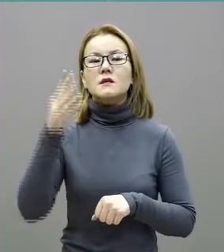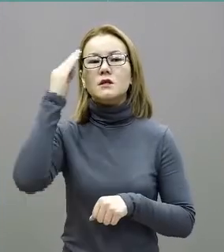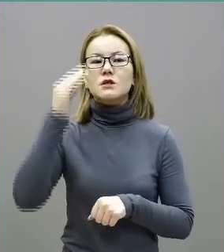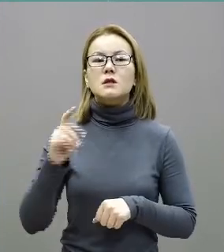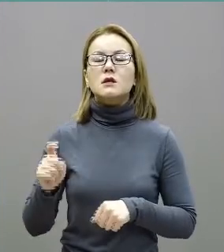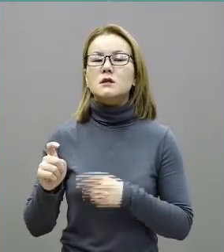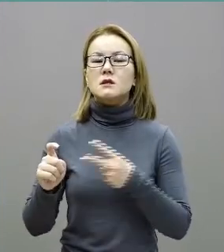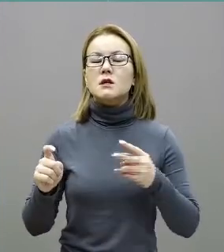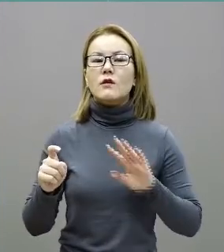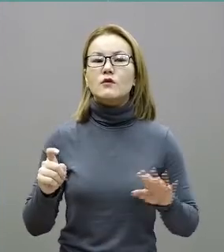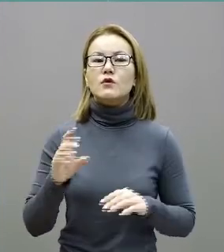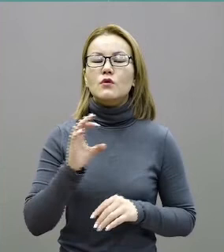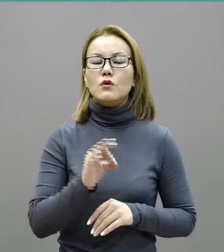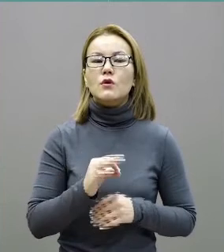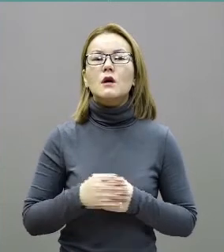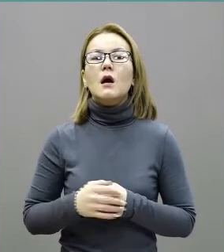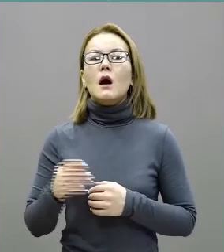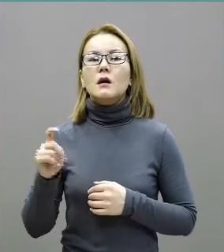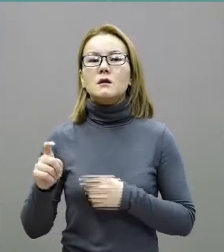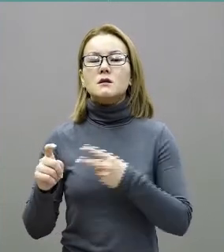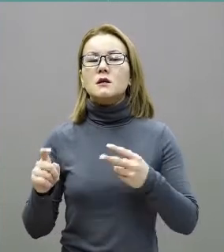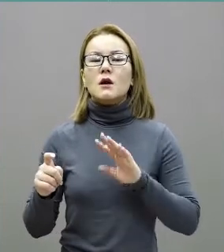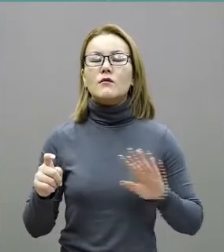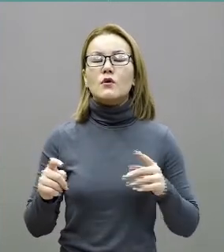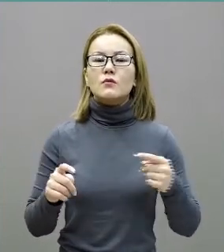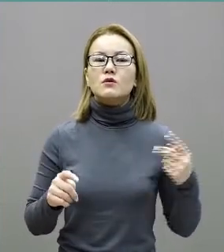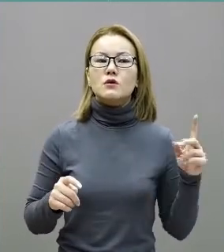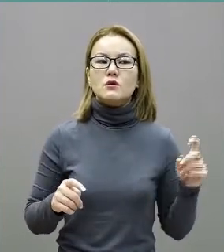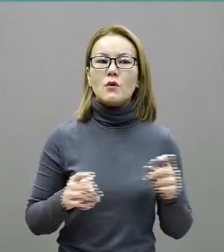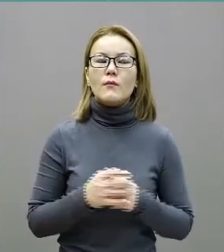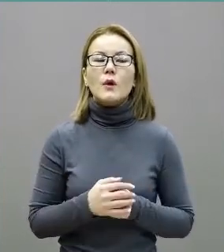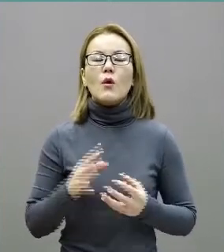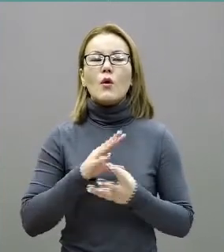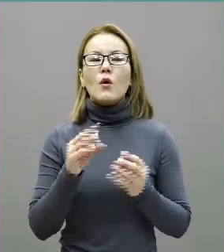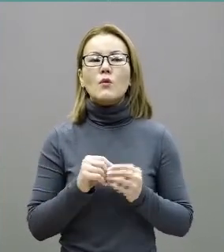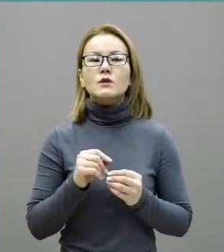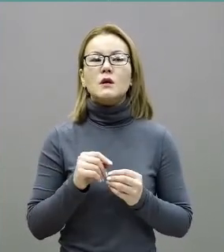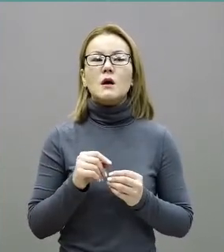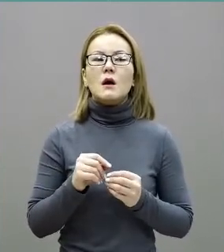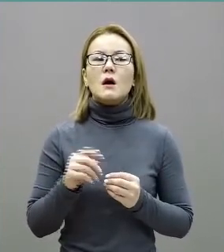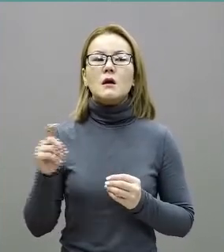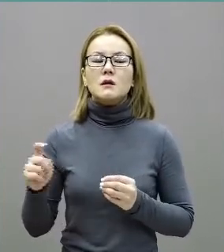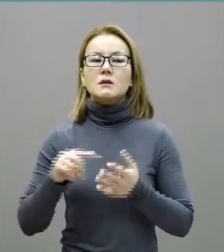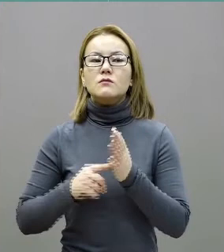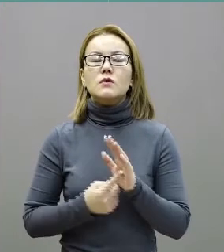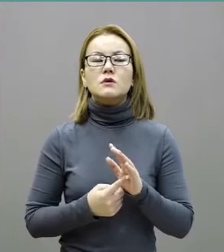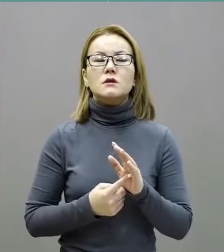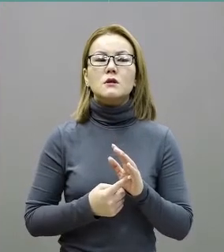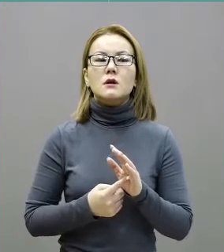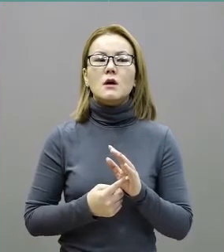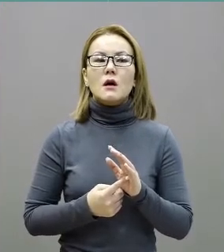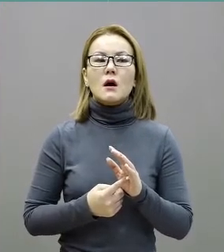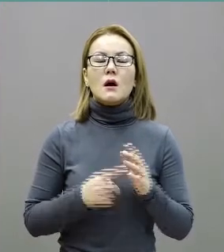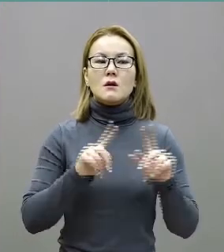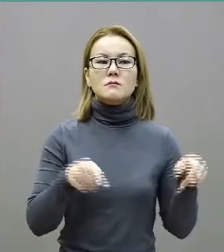x не должно быть равно нулю x не должно быть равно минус 100 общий знаменатель x умножить на x бы 100